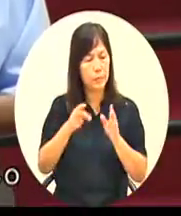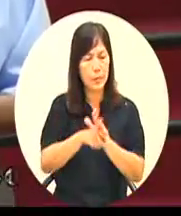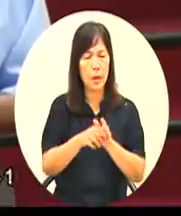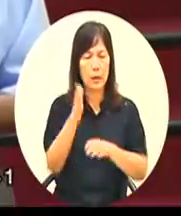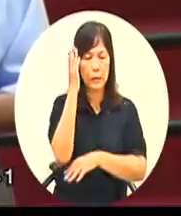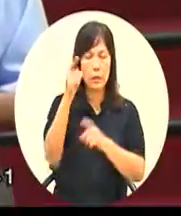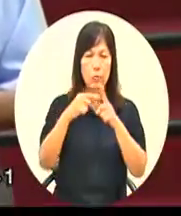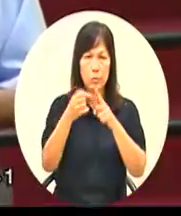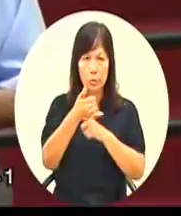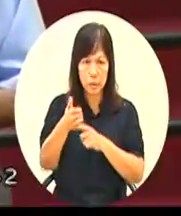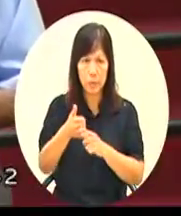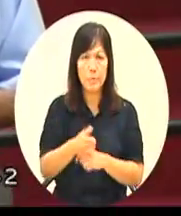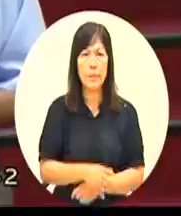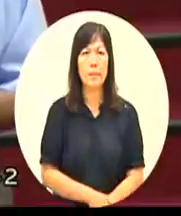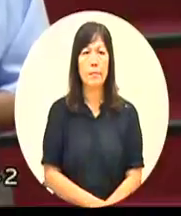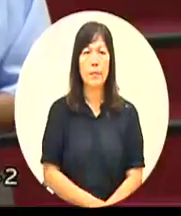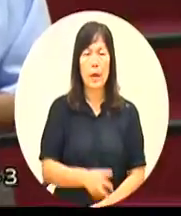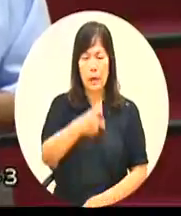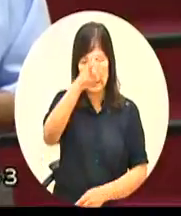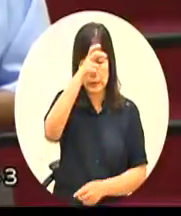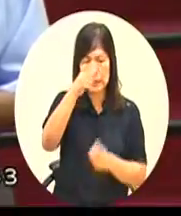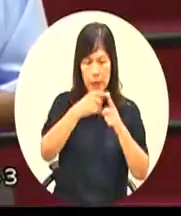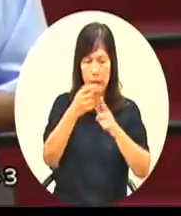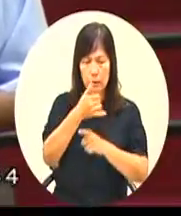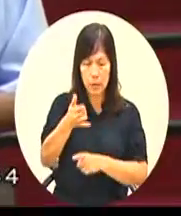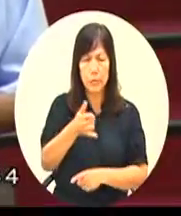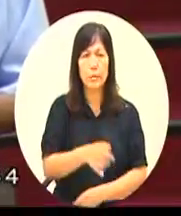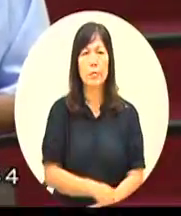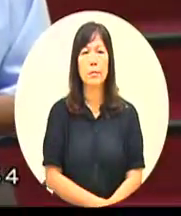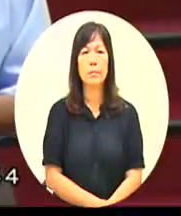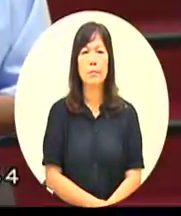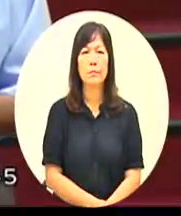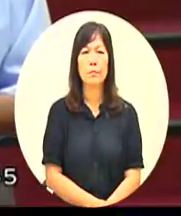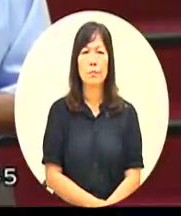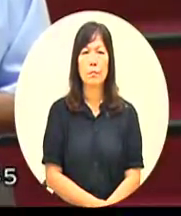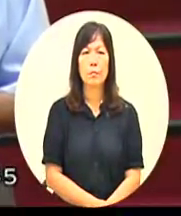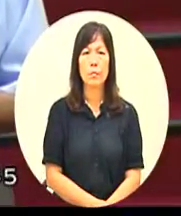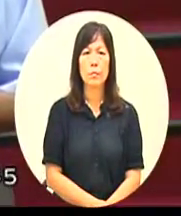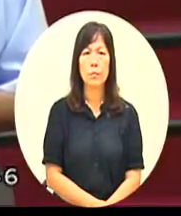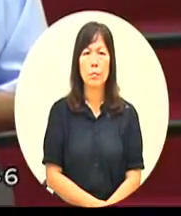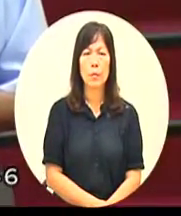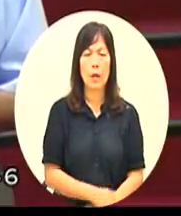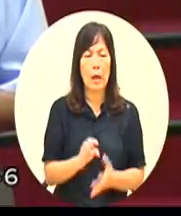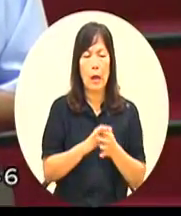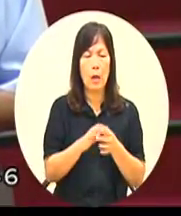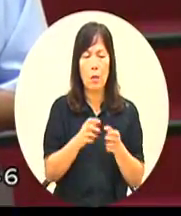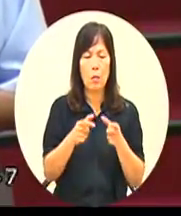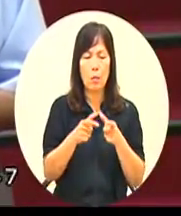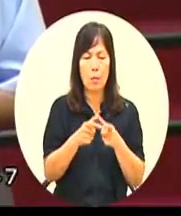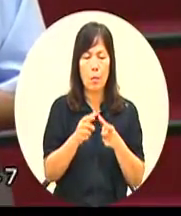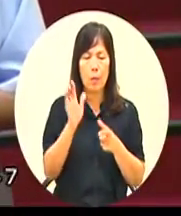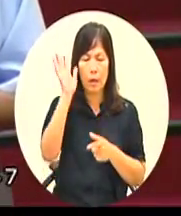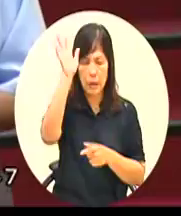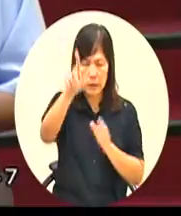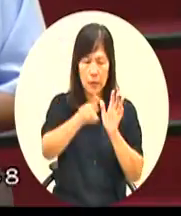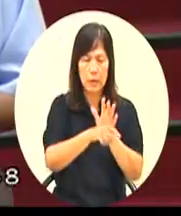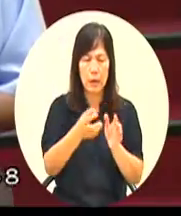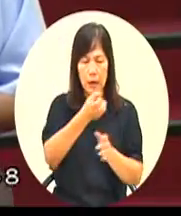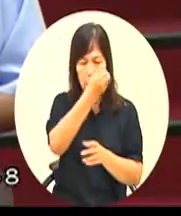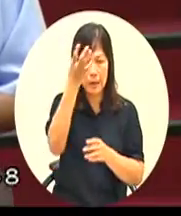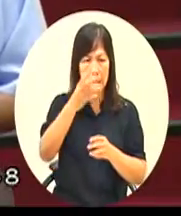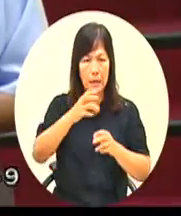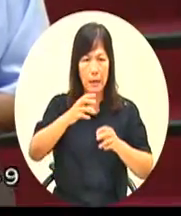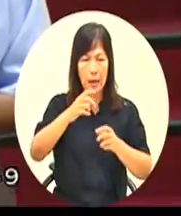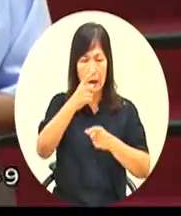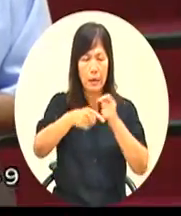员、公教警人员都非常关心未来的年金改革